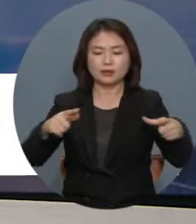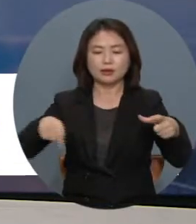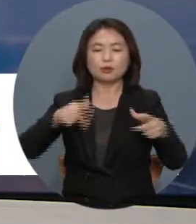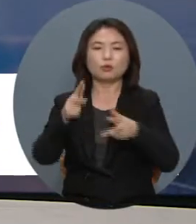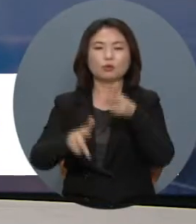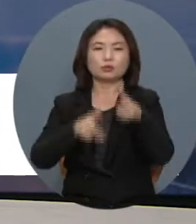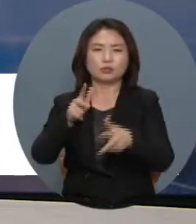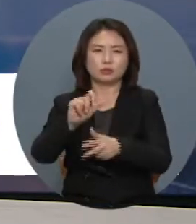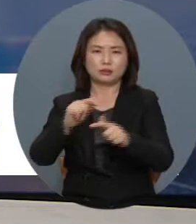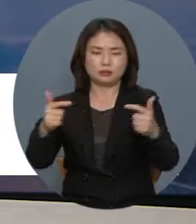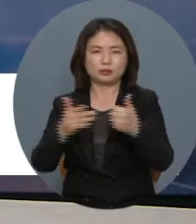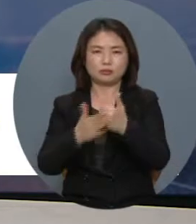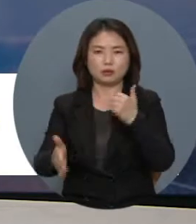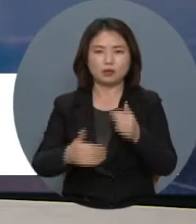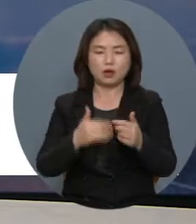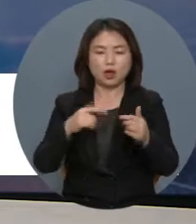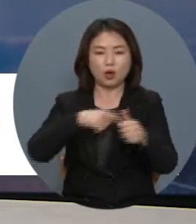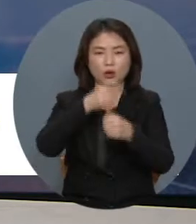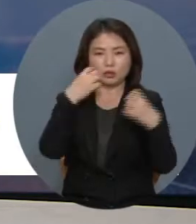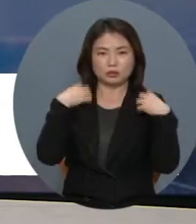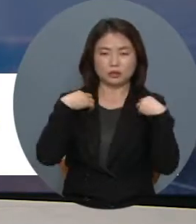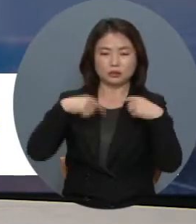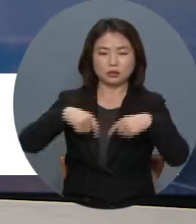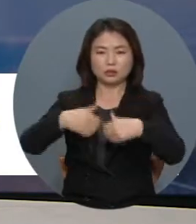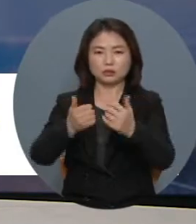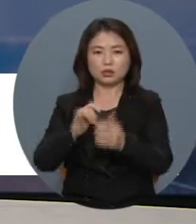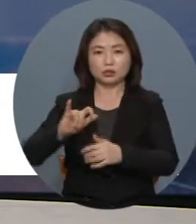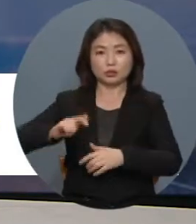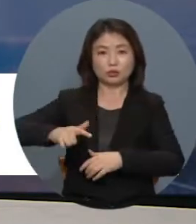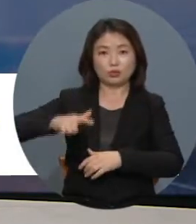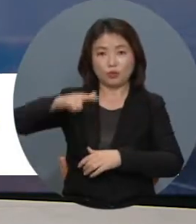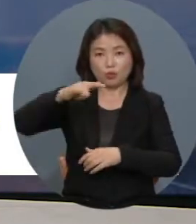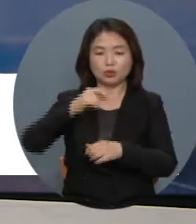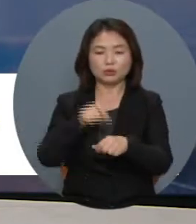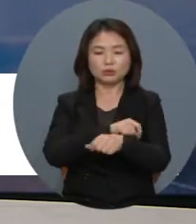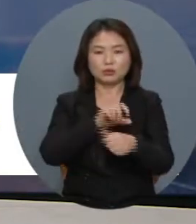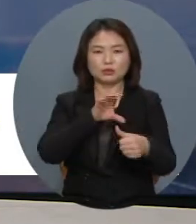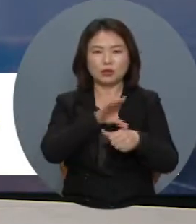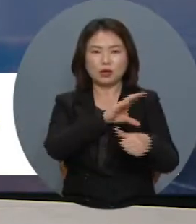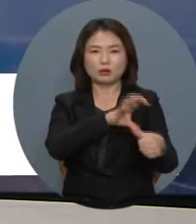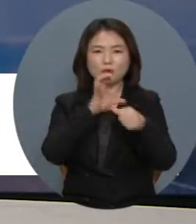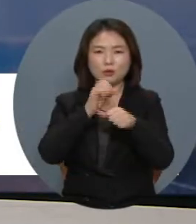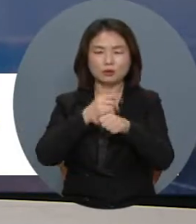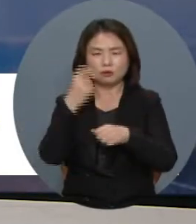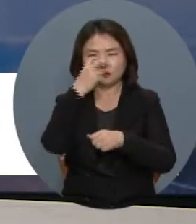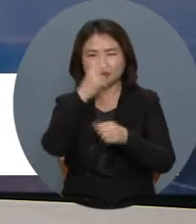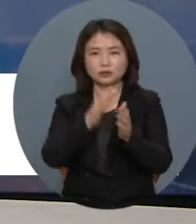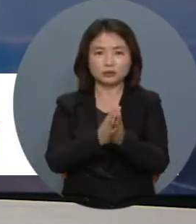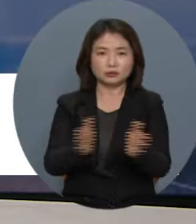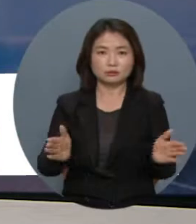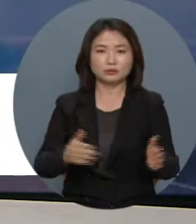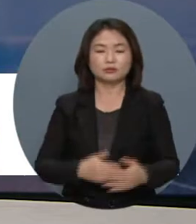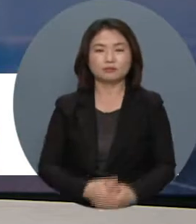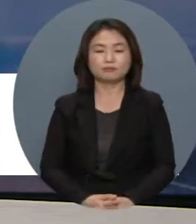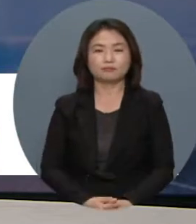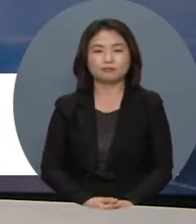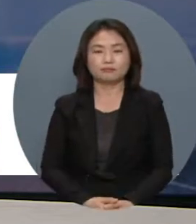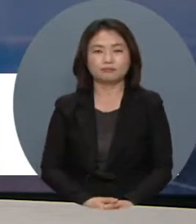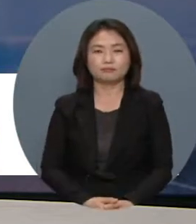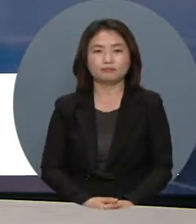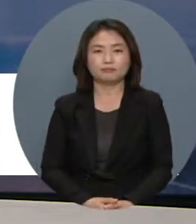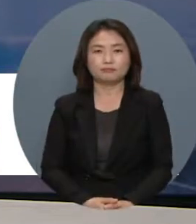내 공장들인데요. 환경청과 지자체가 드론을 띄우고 특수 차량을 동원해서 단속에 나섰습니다. 손은민